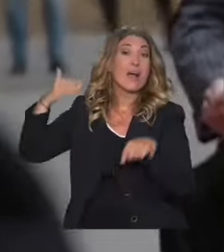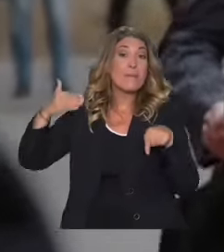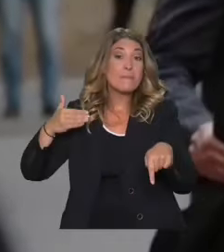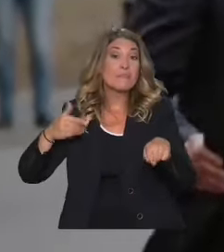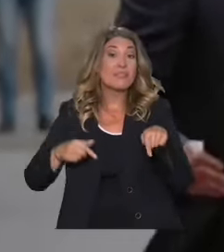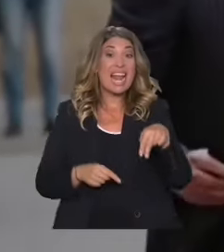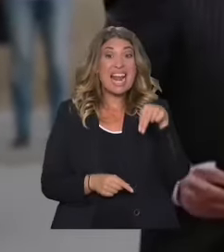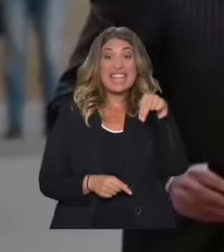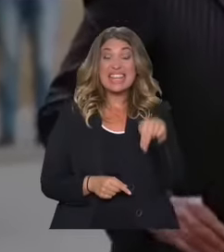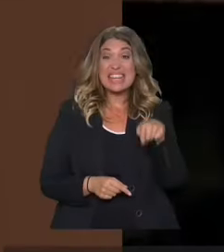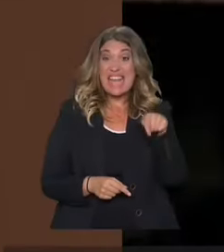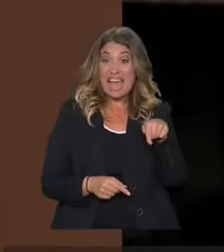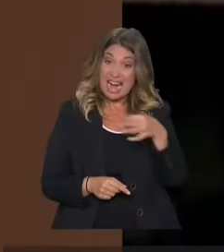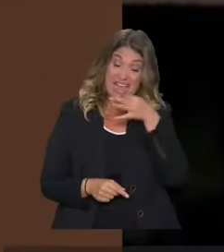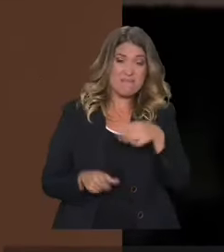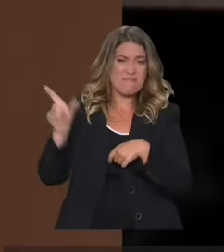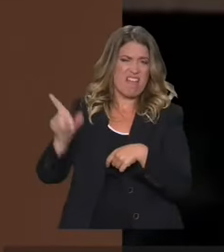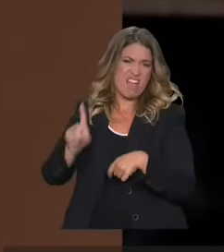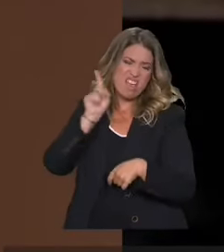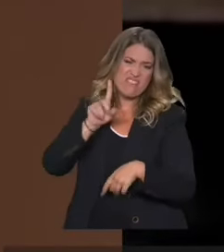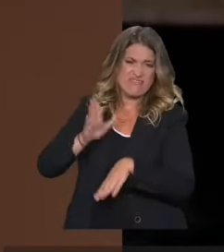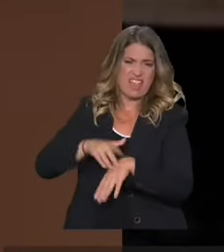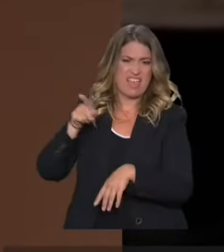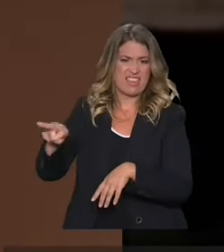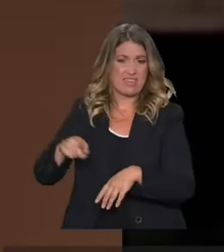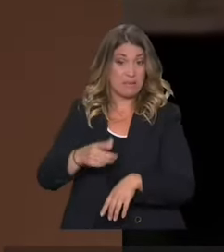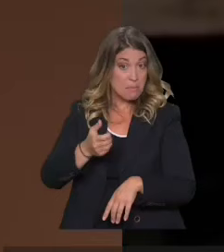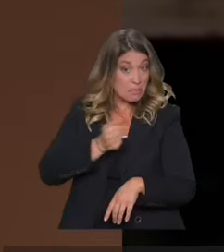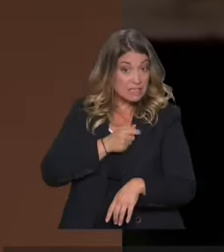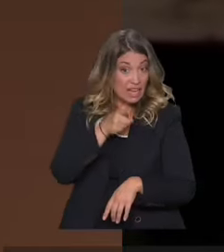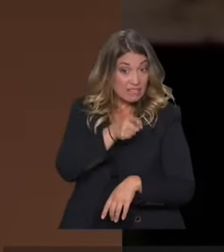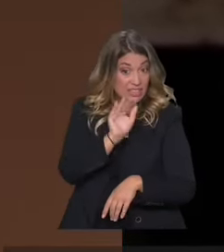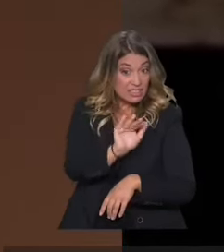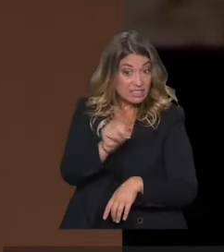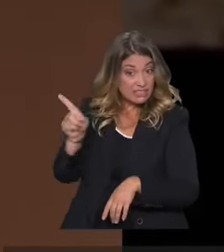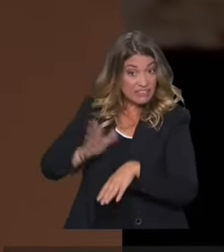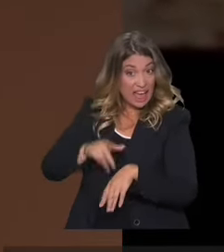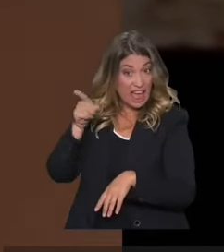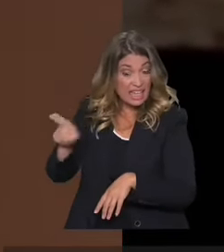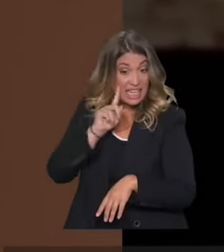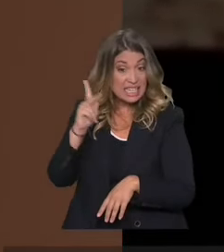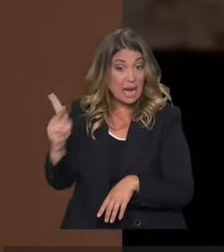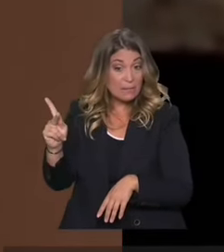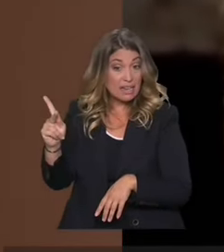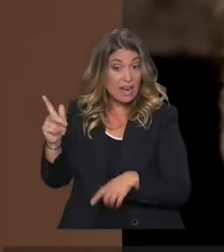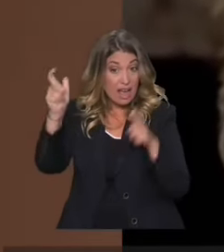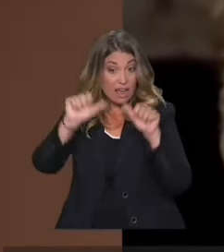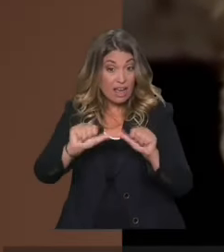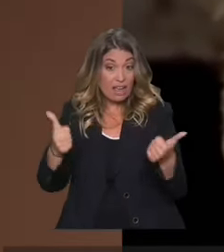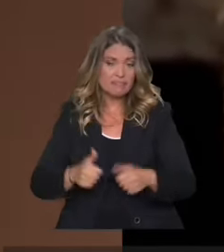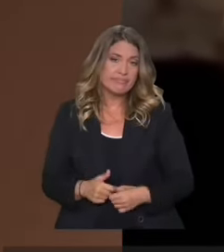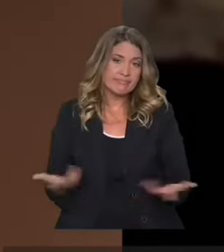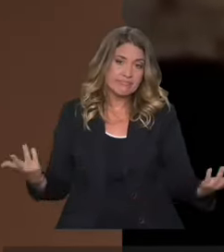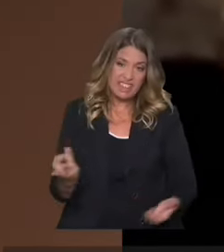την είχε αποκαλέσει αντροχωρίστρα. Do you think Mrs. Parker Bowles was a factor in the breakdown of your marriage? Well, there were three of